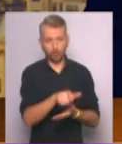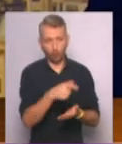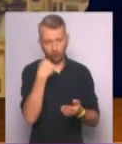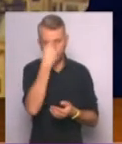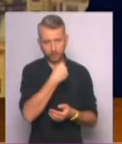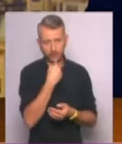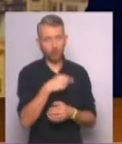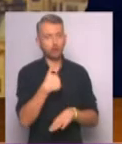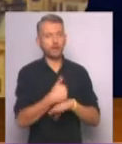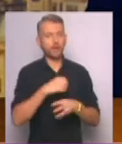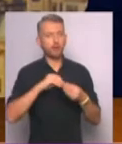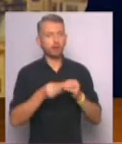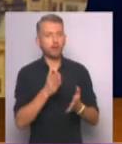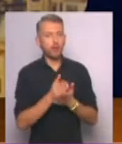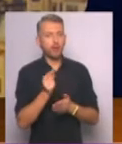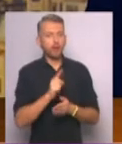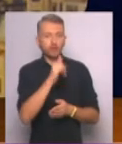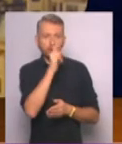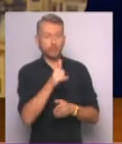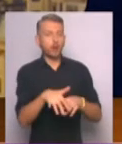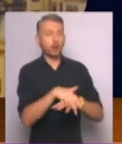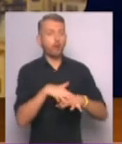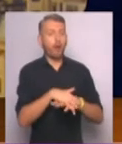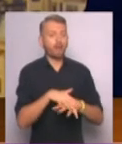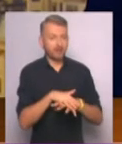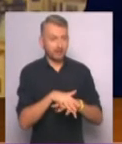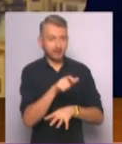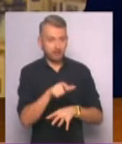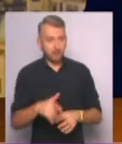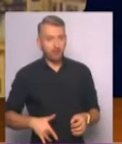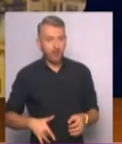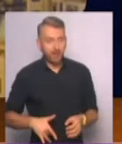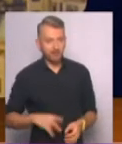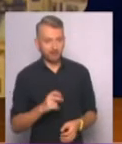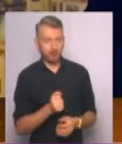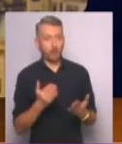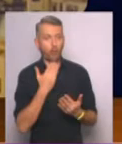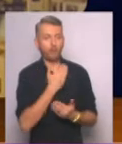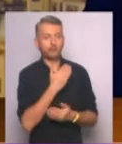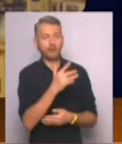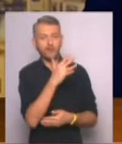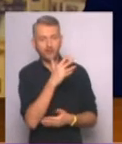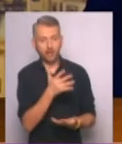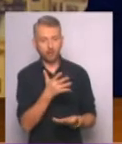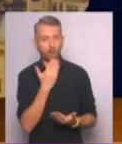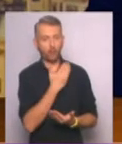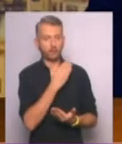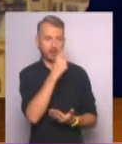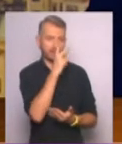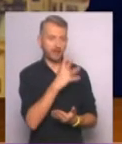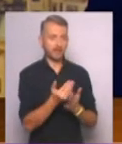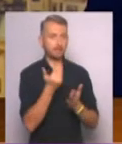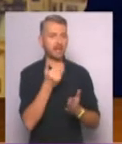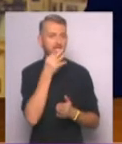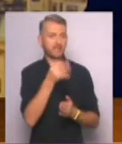Основна проблема полягає в тому, що не пустили громадськість Печерська, яку останнім часом, останні місяці перед